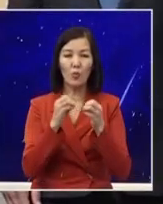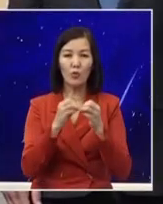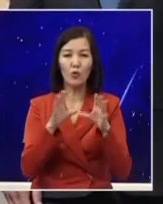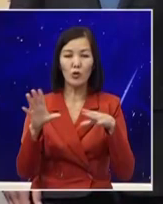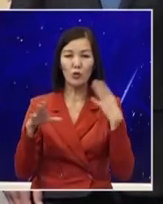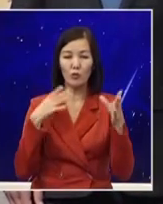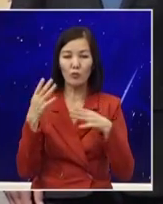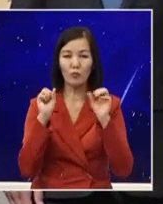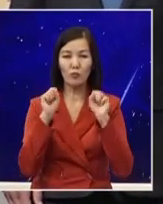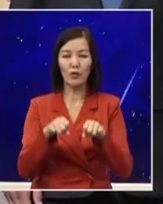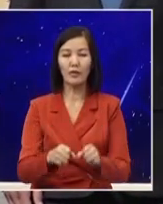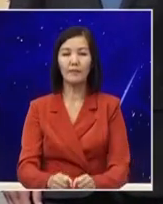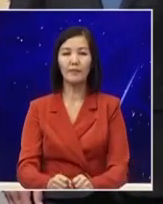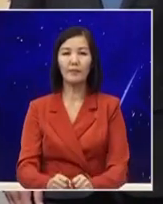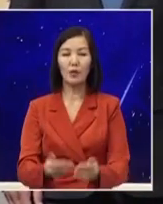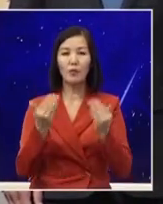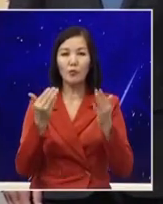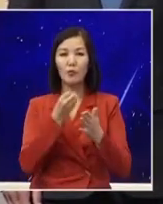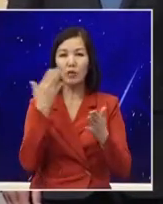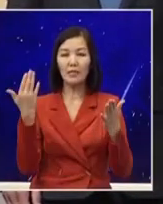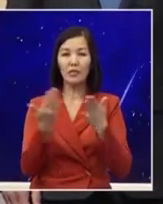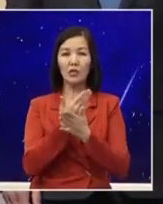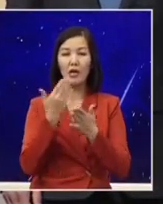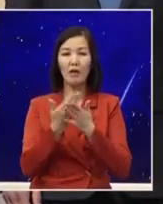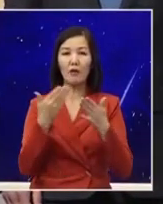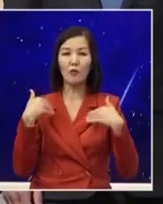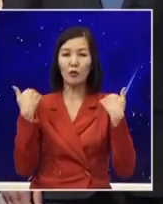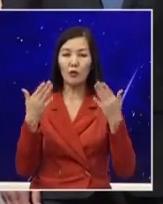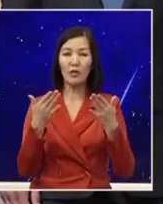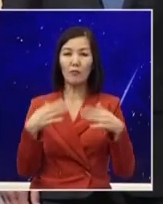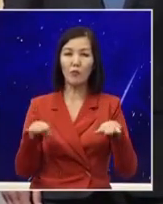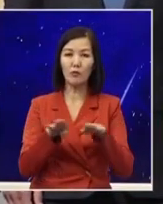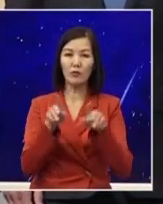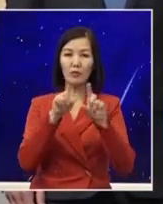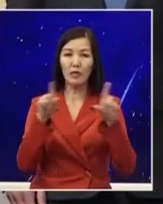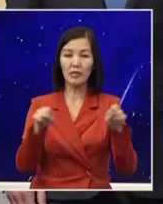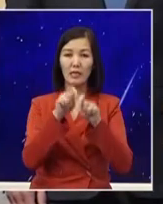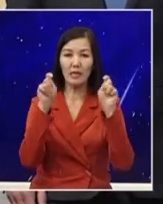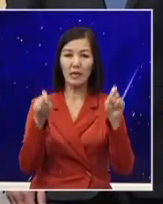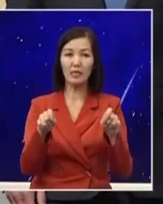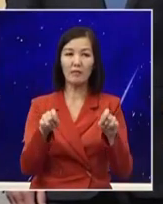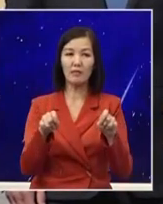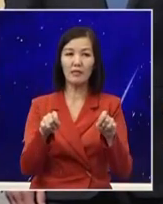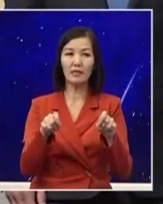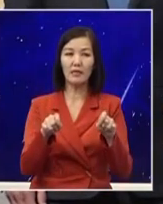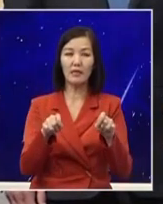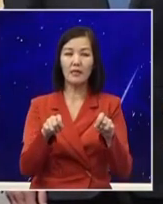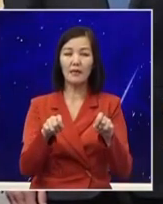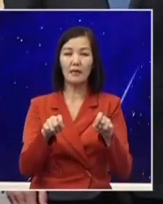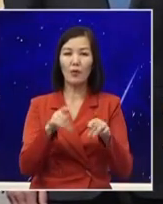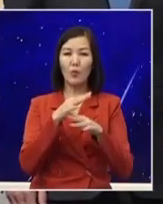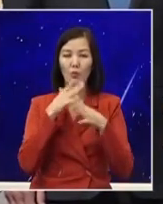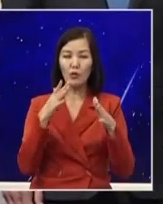Бүгін керемет жағдай, құттықтаймын. Осындай нысандар көп болсын, ашыла берсін. У нас в области